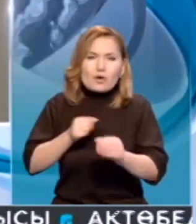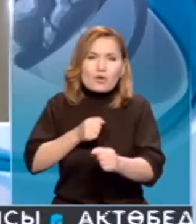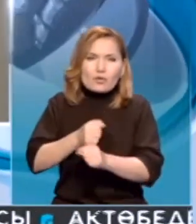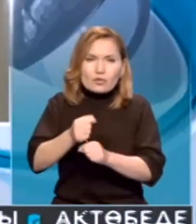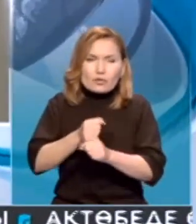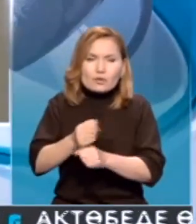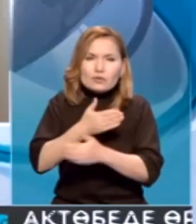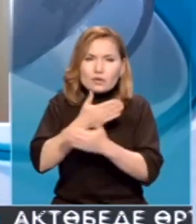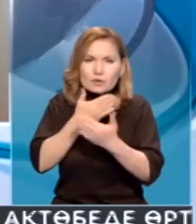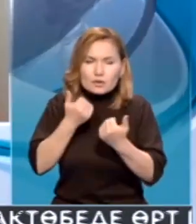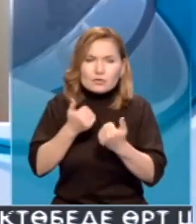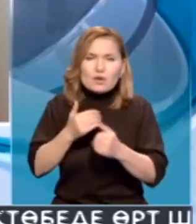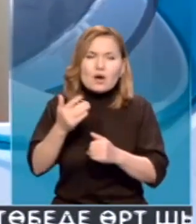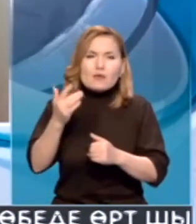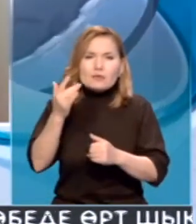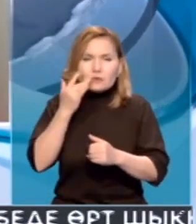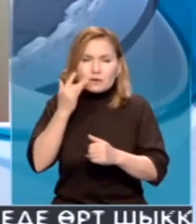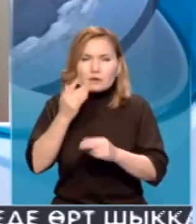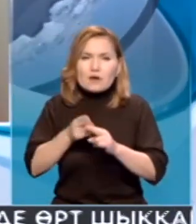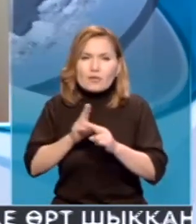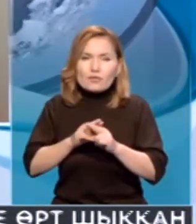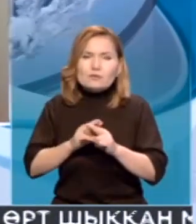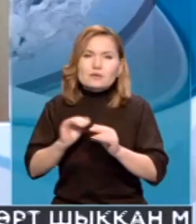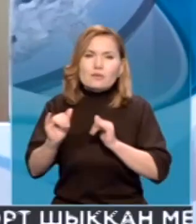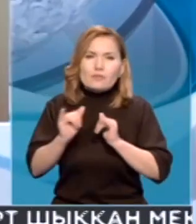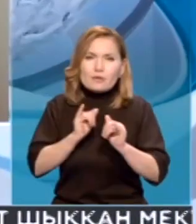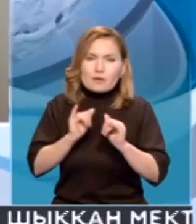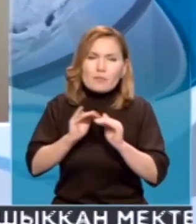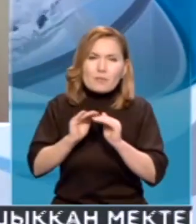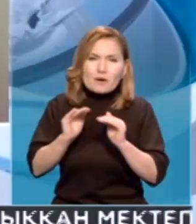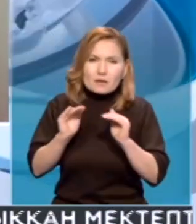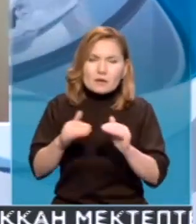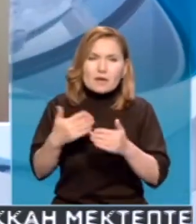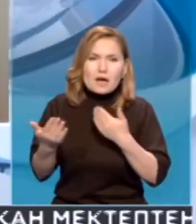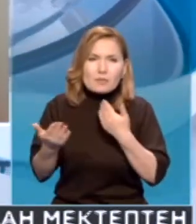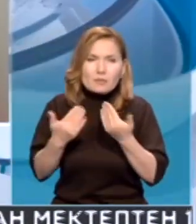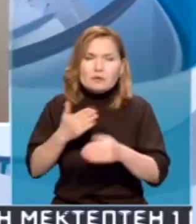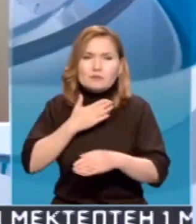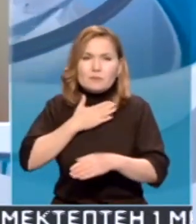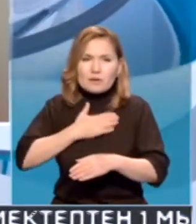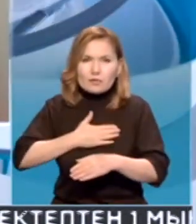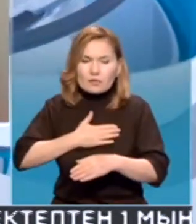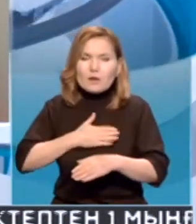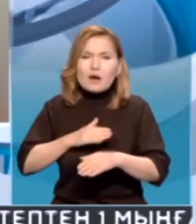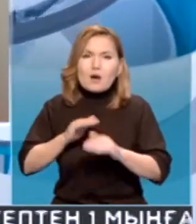креслосызда алып жүре алмайсың. Өйткені бізде мысалы ешқандай камера да жоқ, иә? Ештеме жоқ, бірақ